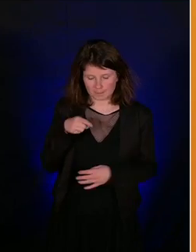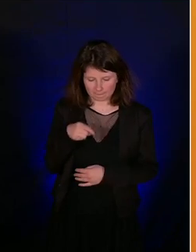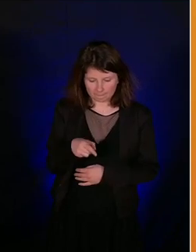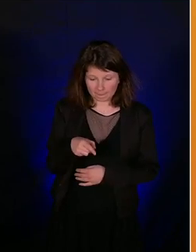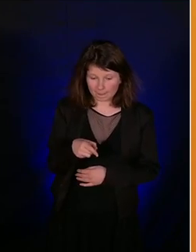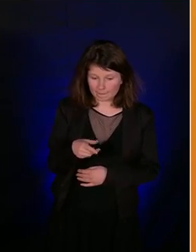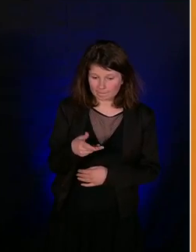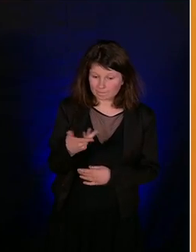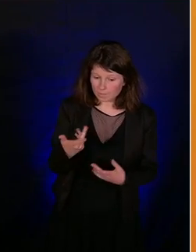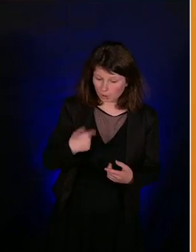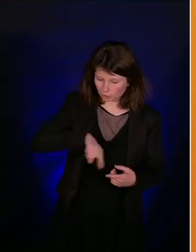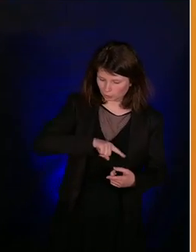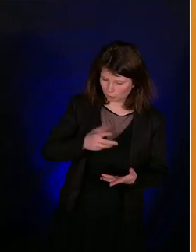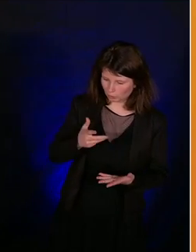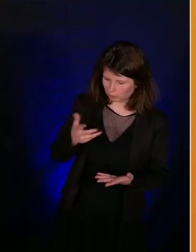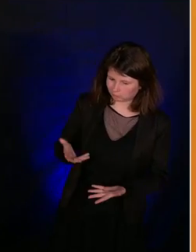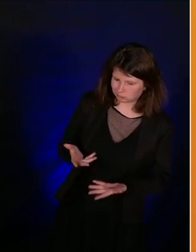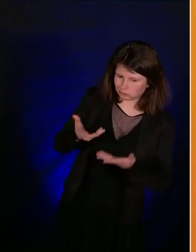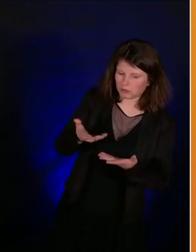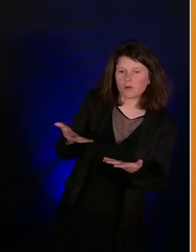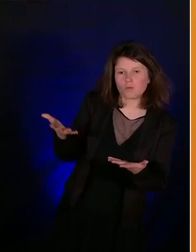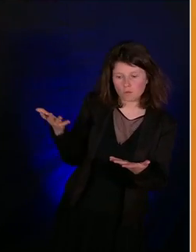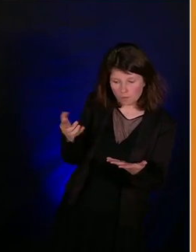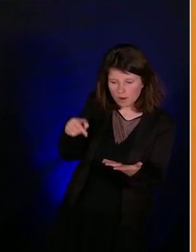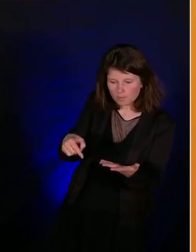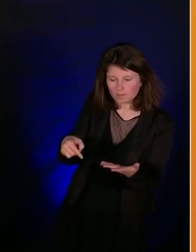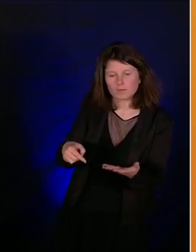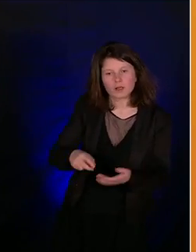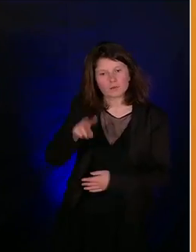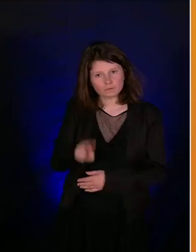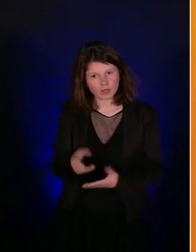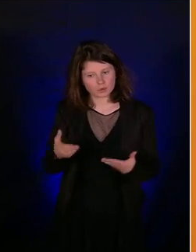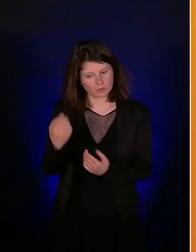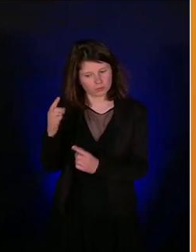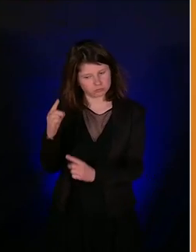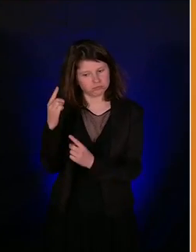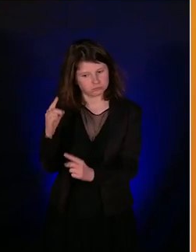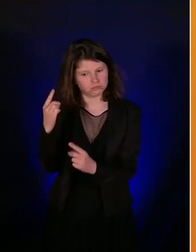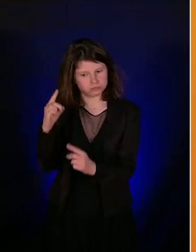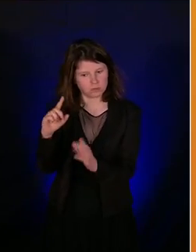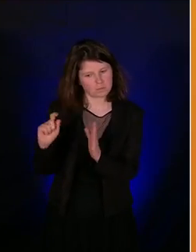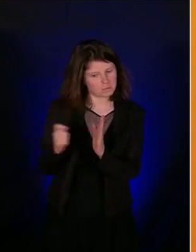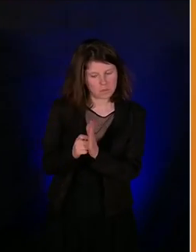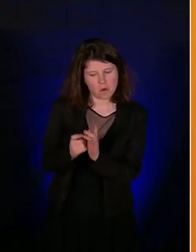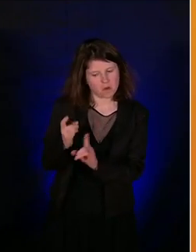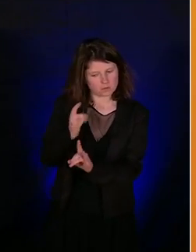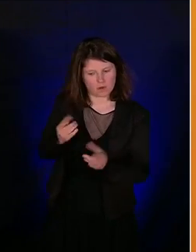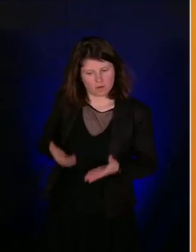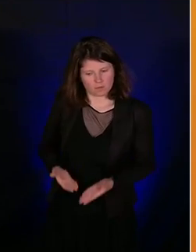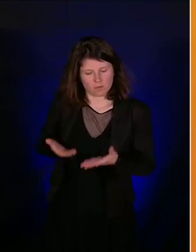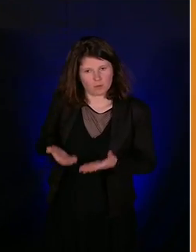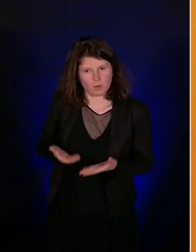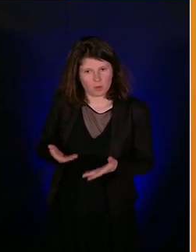évidemment on est en pleine mobilisation on est dans une mobilisation historique et ça ça a été porté par plusieurs camarades